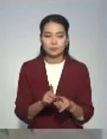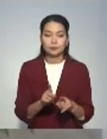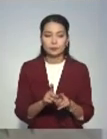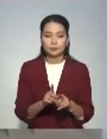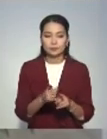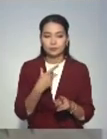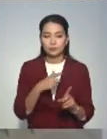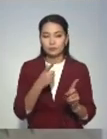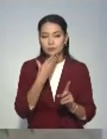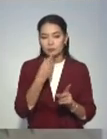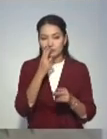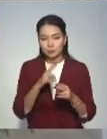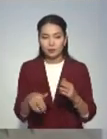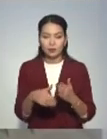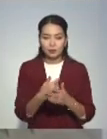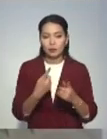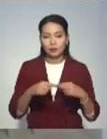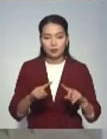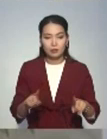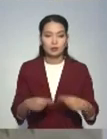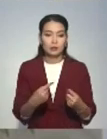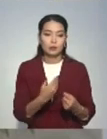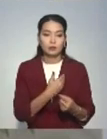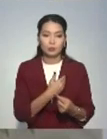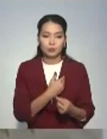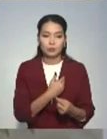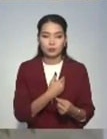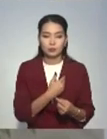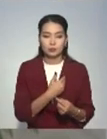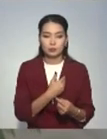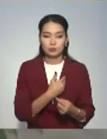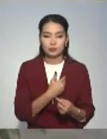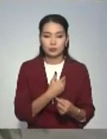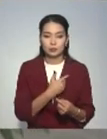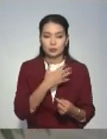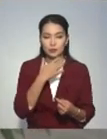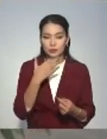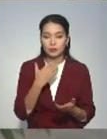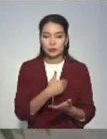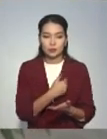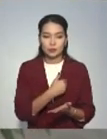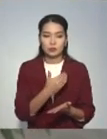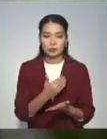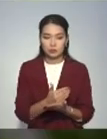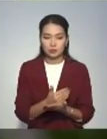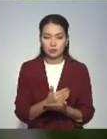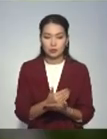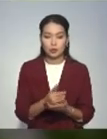жоғалтып, қайтадан қалпына, мысалы, ішін немесе кеуде жағын қалпына